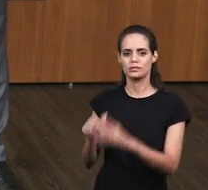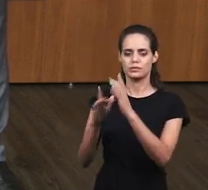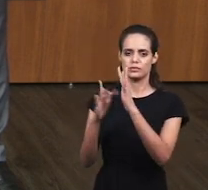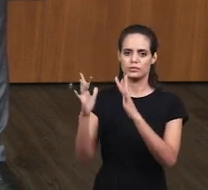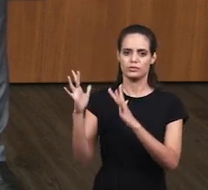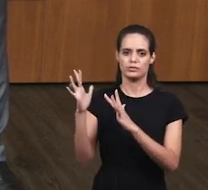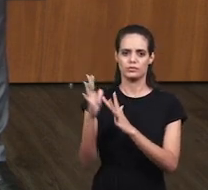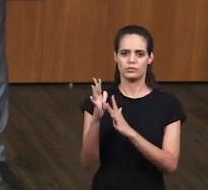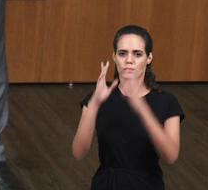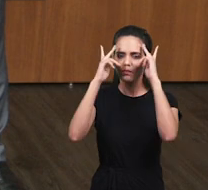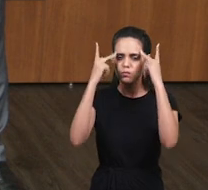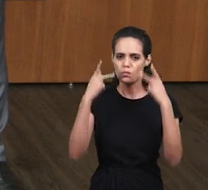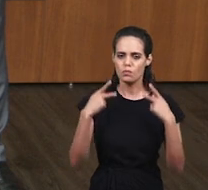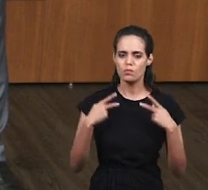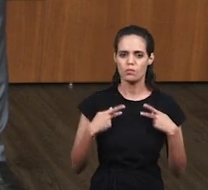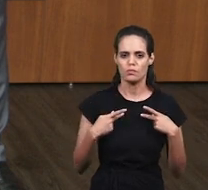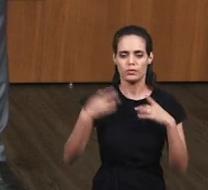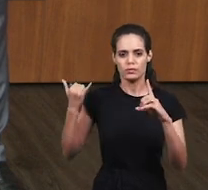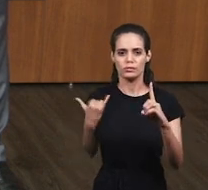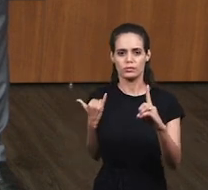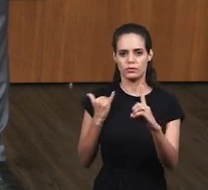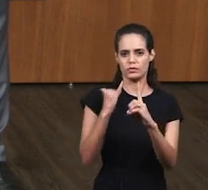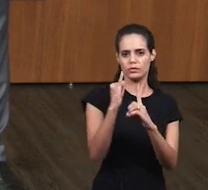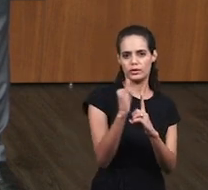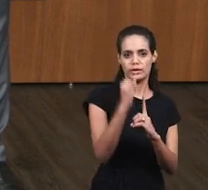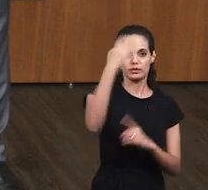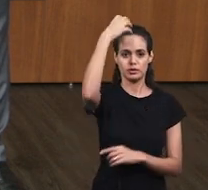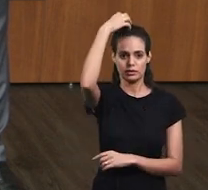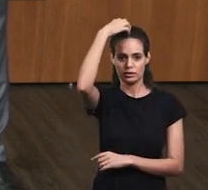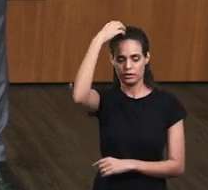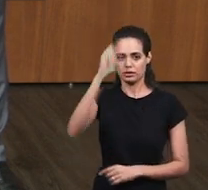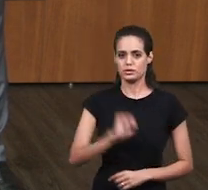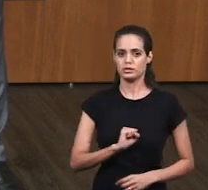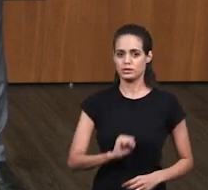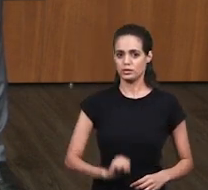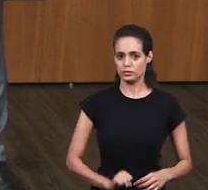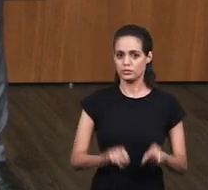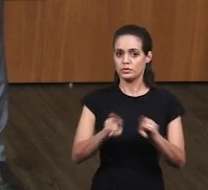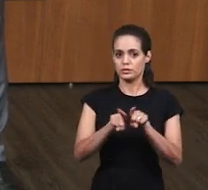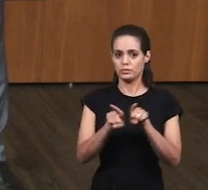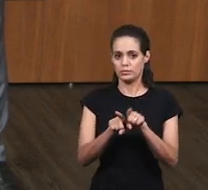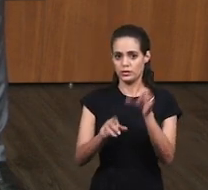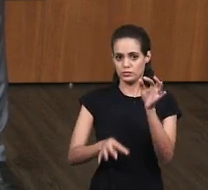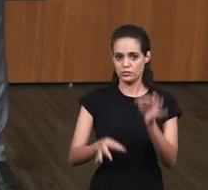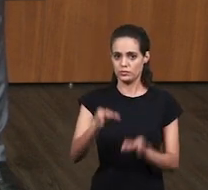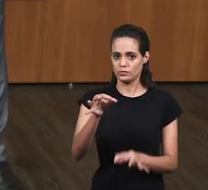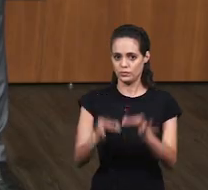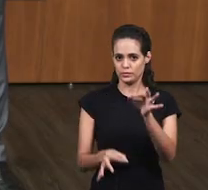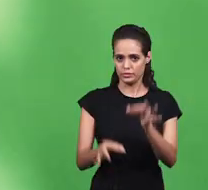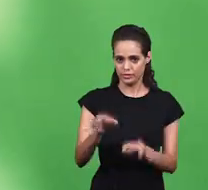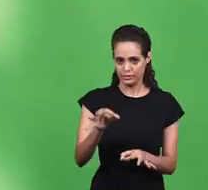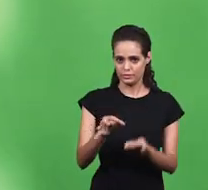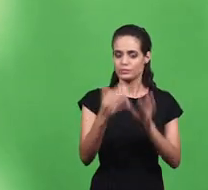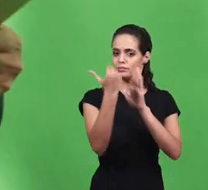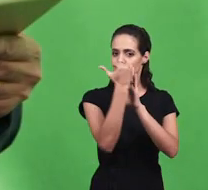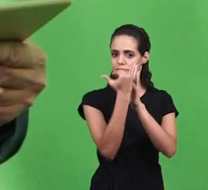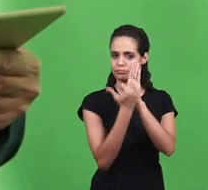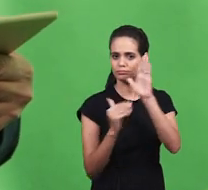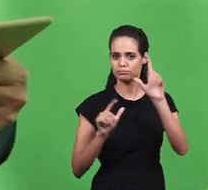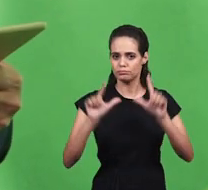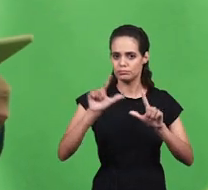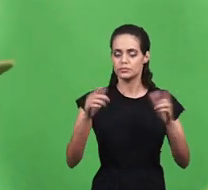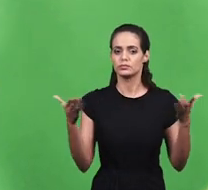roi, sacrificateur et juge. Dans le programme d'aujourd'hui, nous allons utiliser